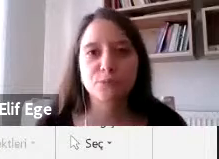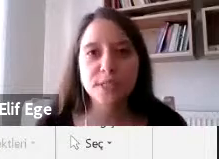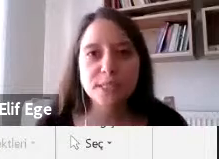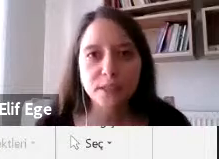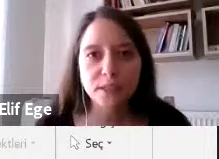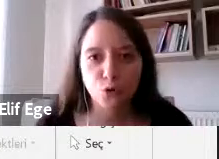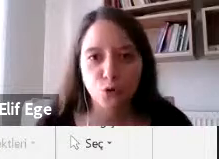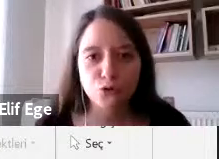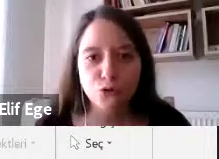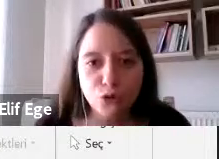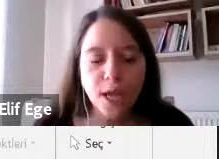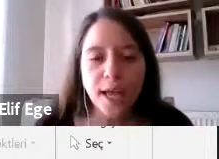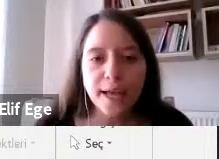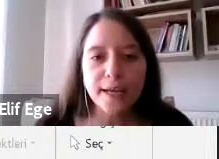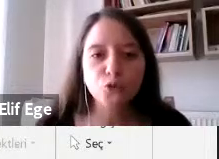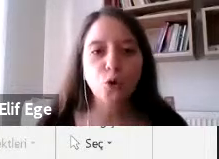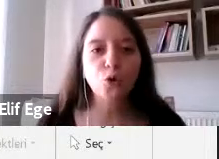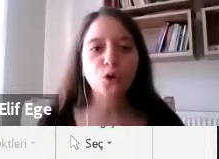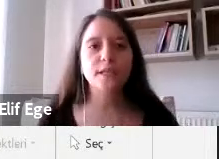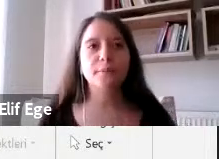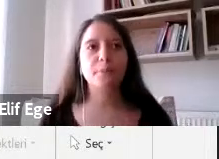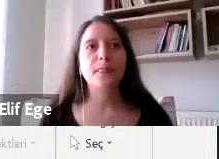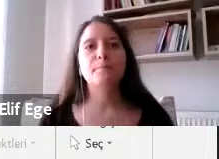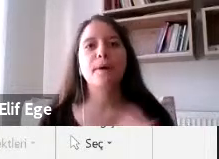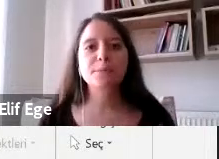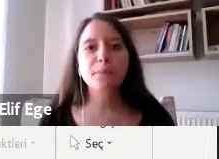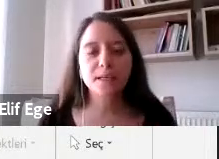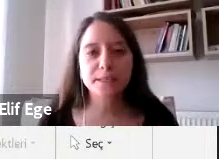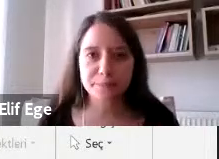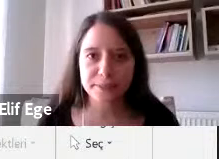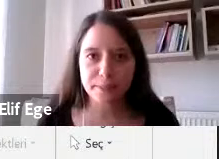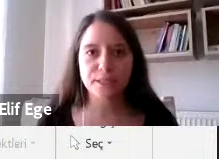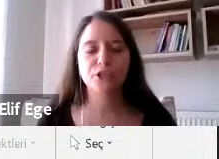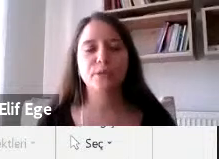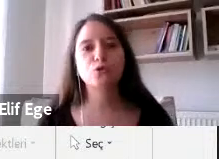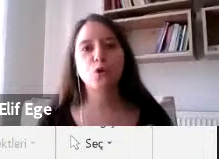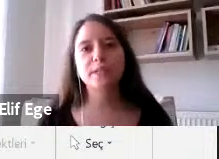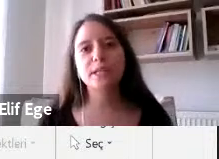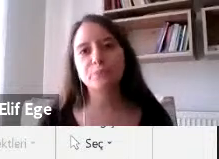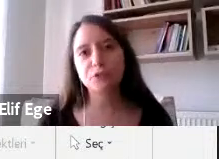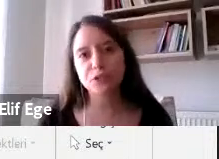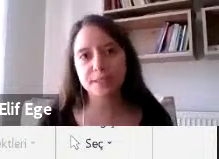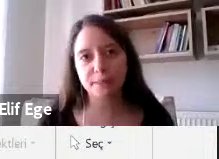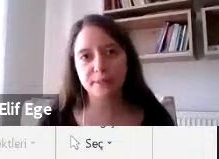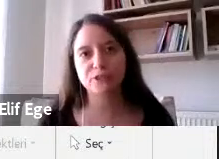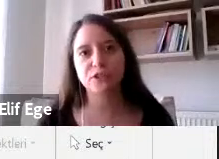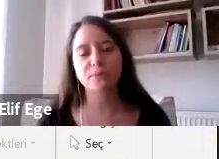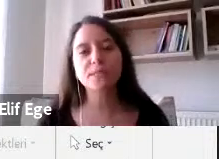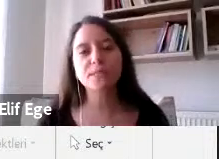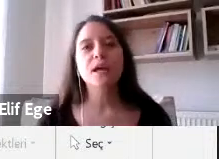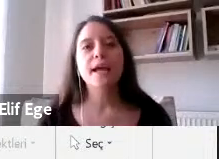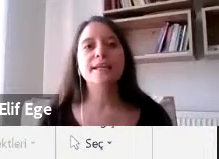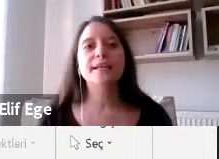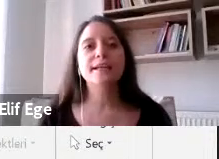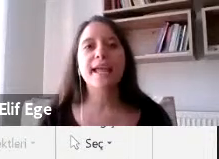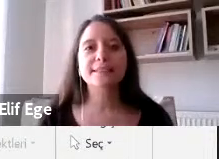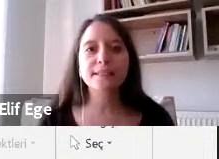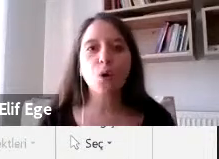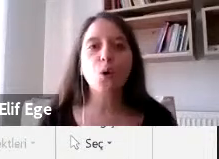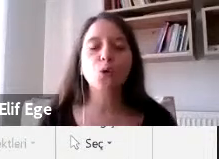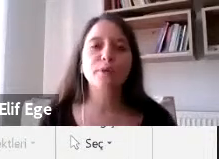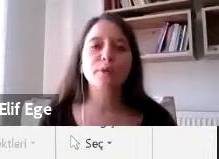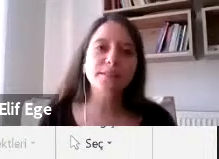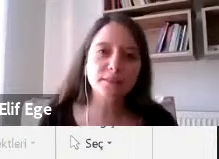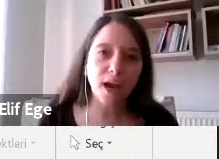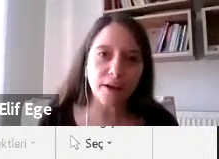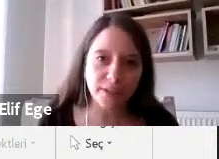İstanbul Sözleşmesi'nde de görüyoruz. Çok basma kalıp diyebileceğimiz, kopyala yapıştır diyebileceğimiz